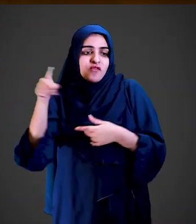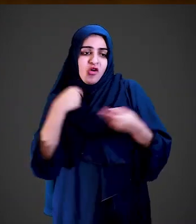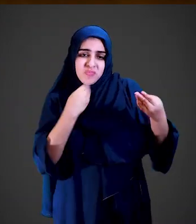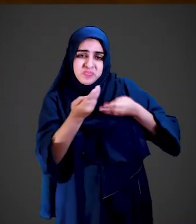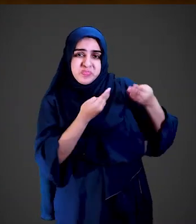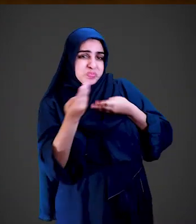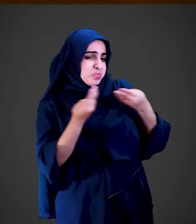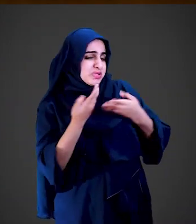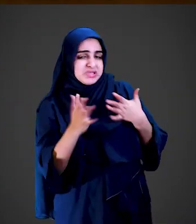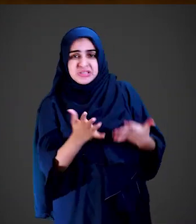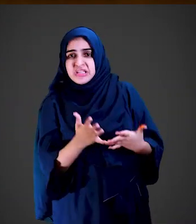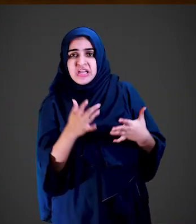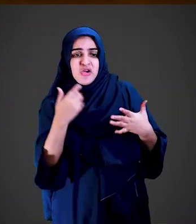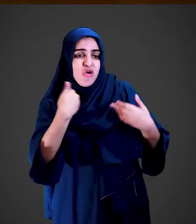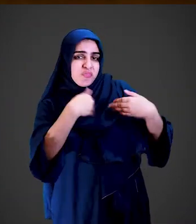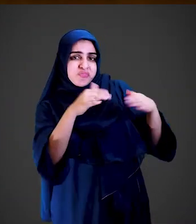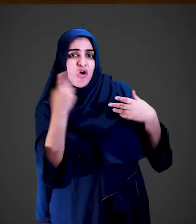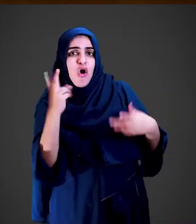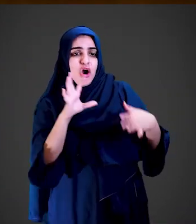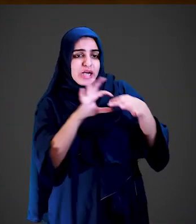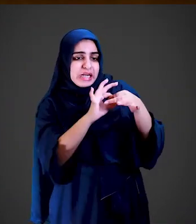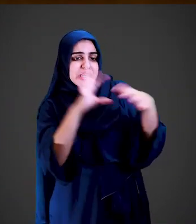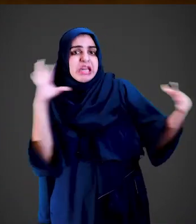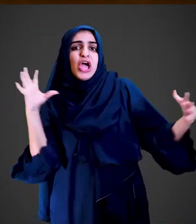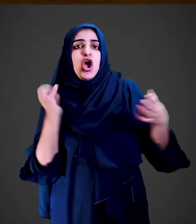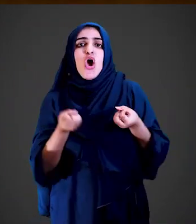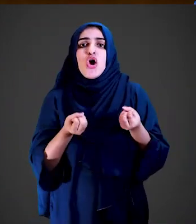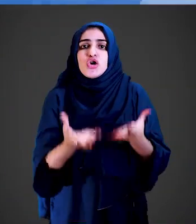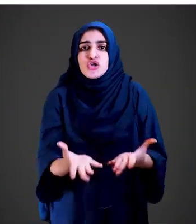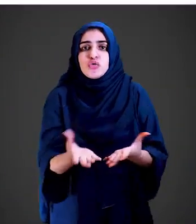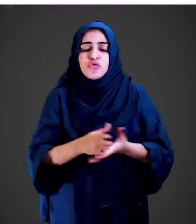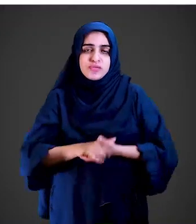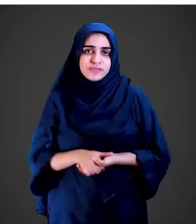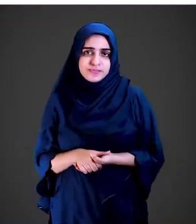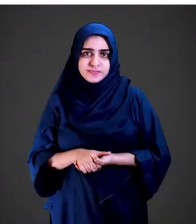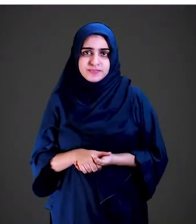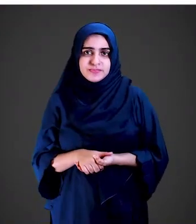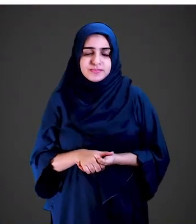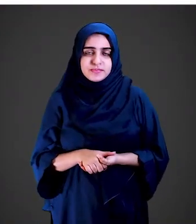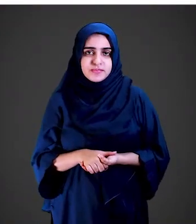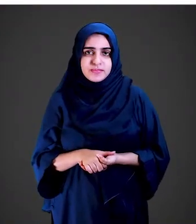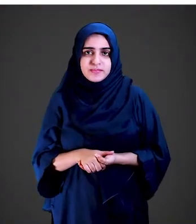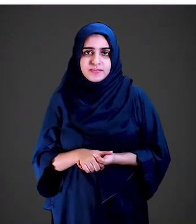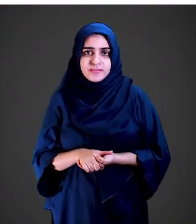کرنا، ٹریڈ کرنا یا ان کے ساتھ کسی قسم کی بزنس ڈیل کرنا پسند نہیں کرتے ہیں